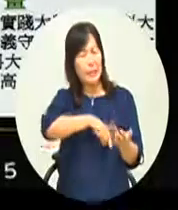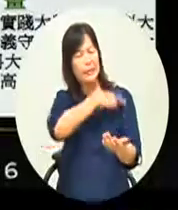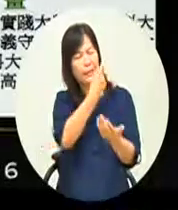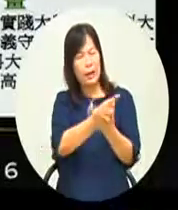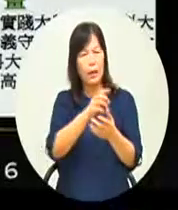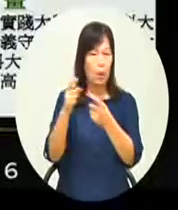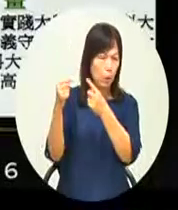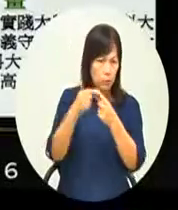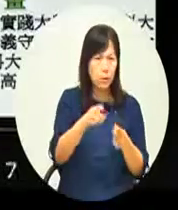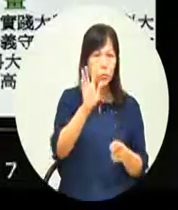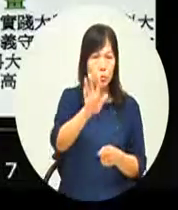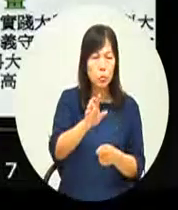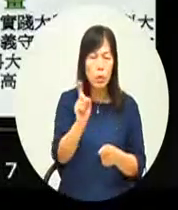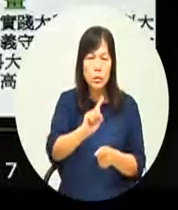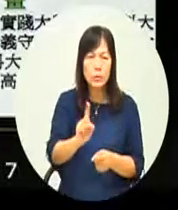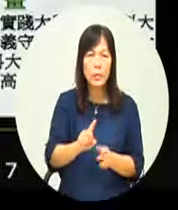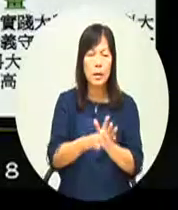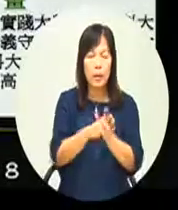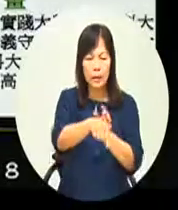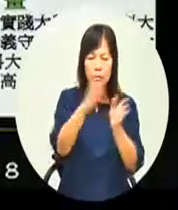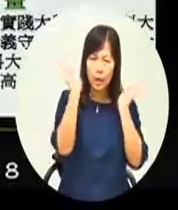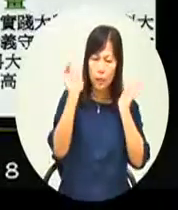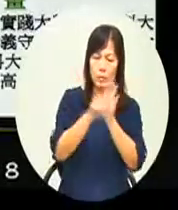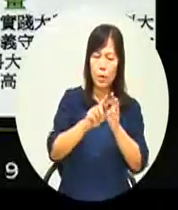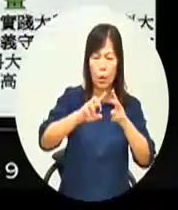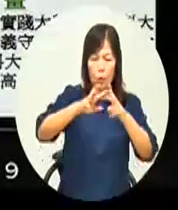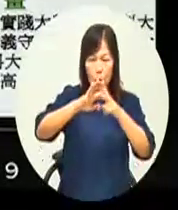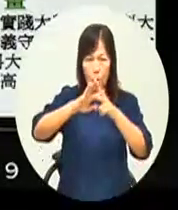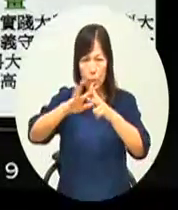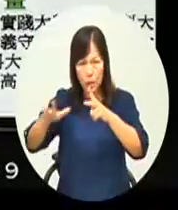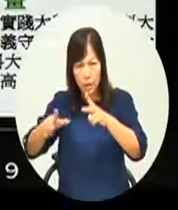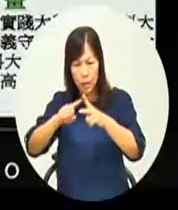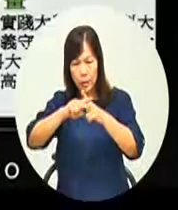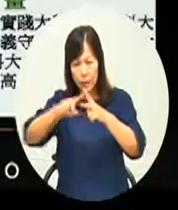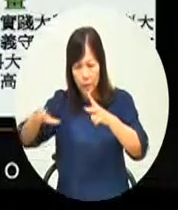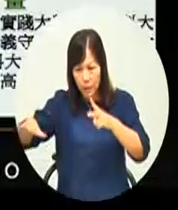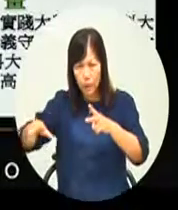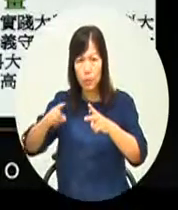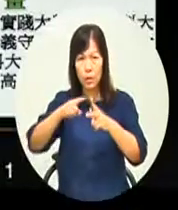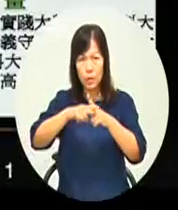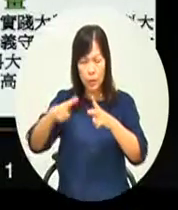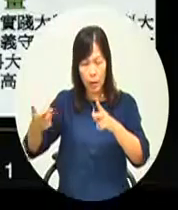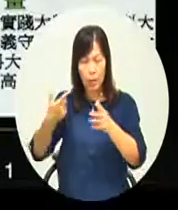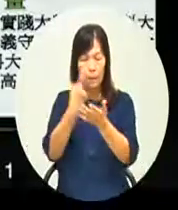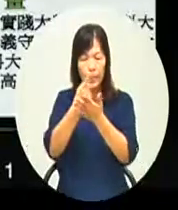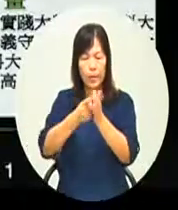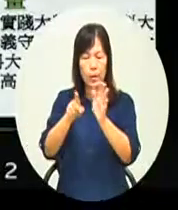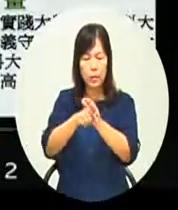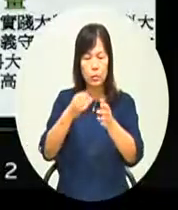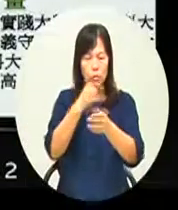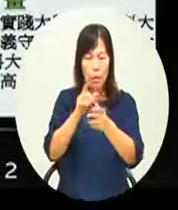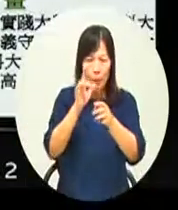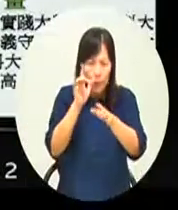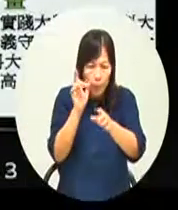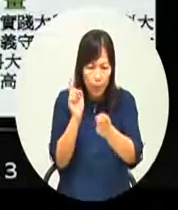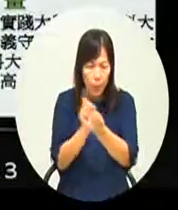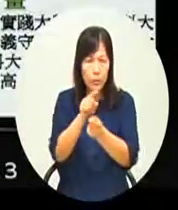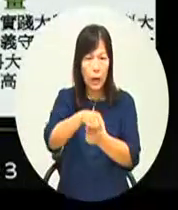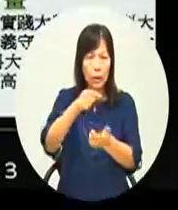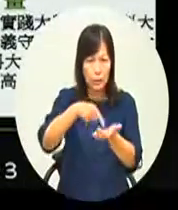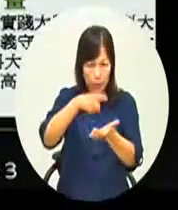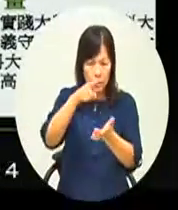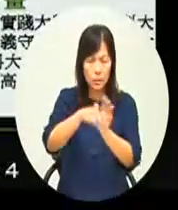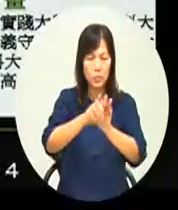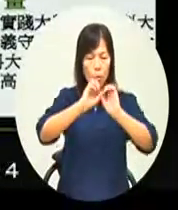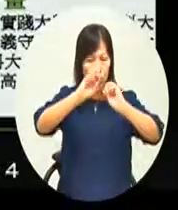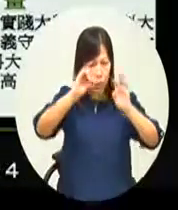哈？如果小朋友从国小一年级到六年级，他每一年每一个学期都会接触一次这样子的